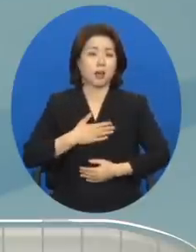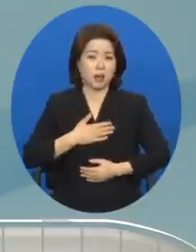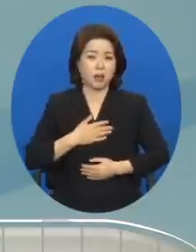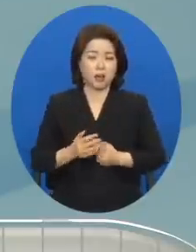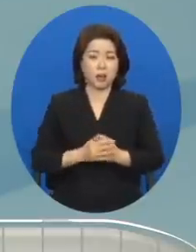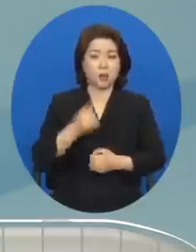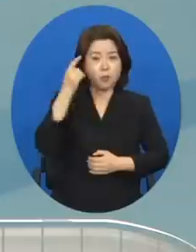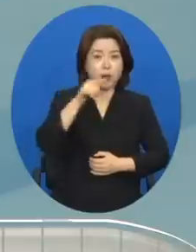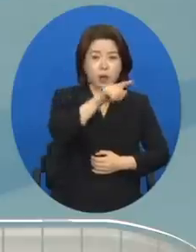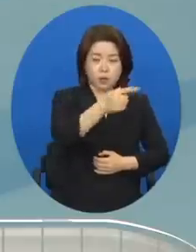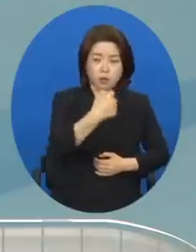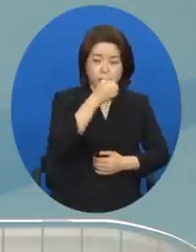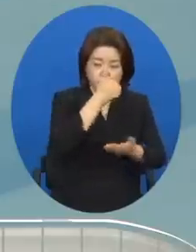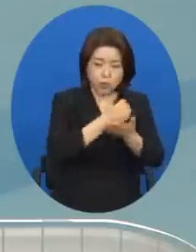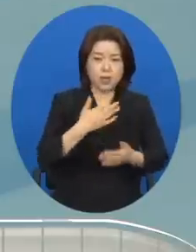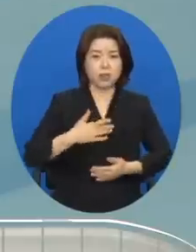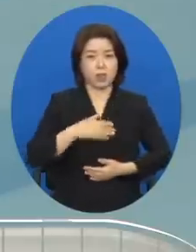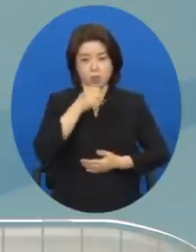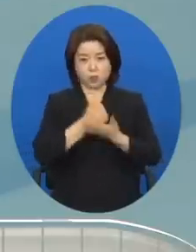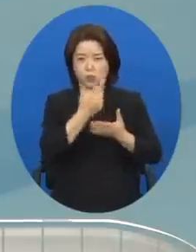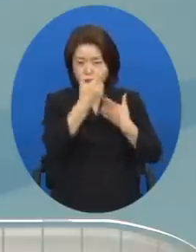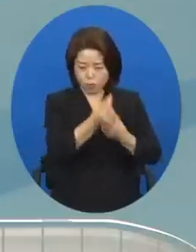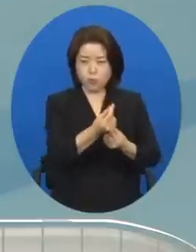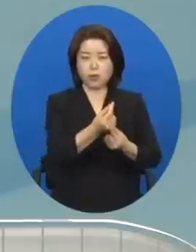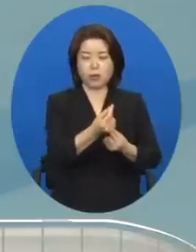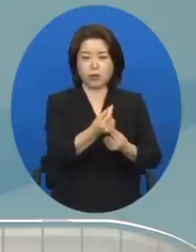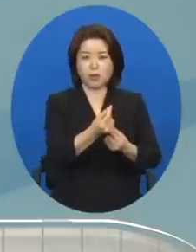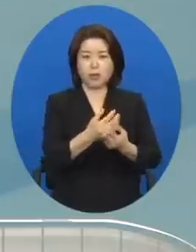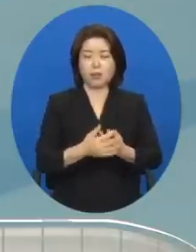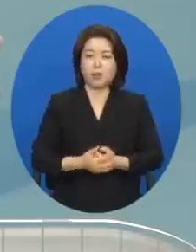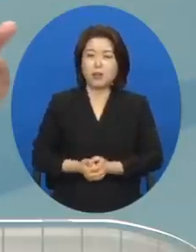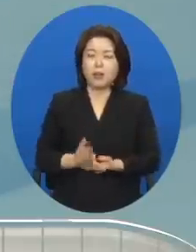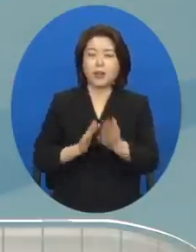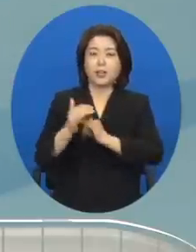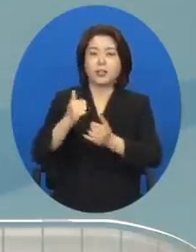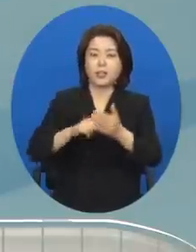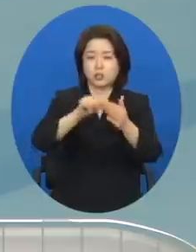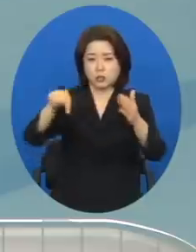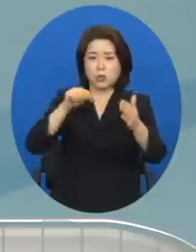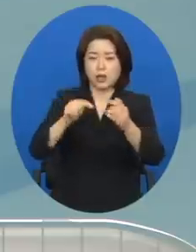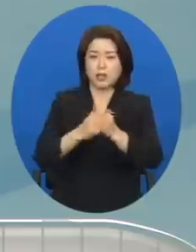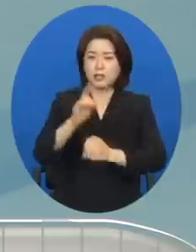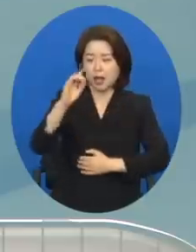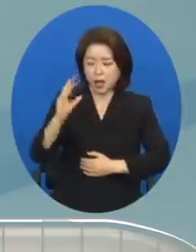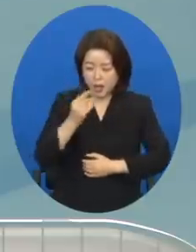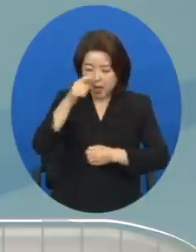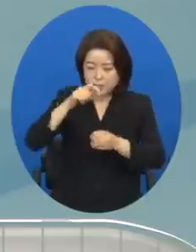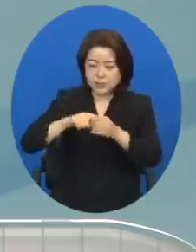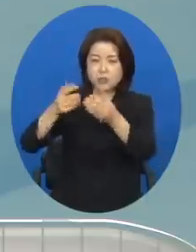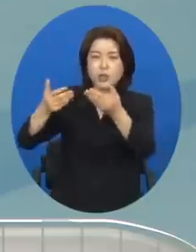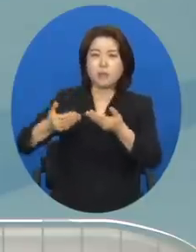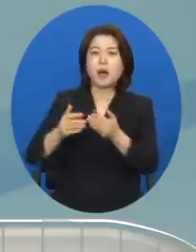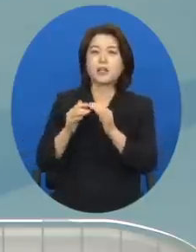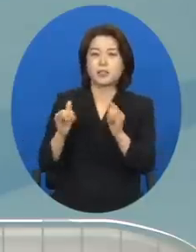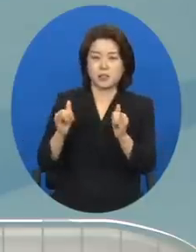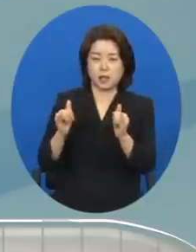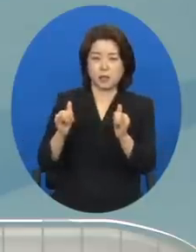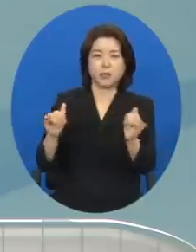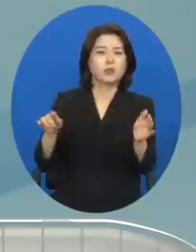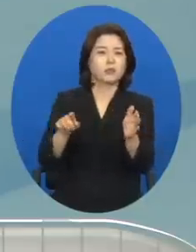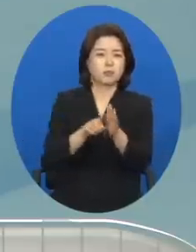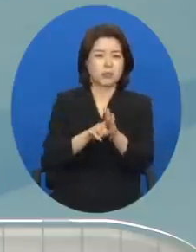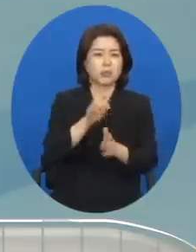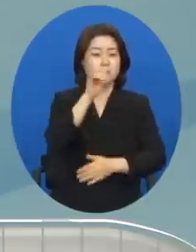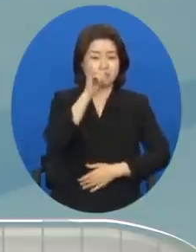죄니까. 그게 예수님 안에서 한 성찬을 받은 사람이라는 믿음인